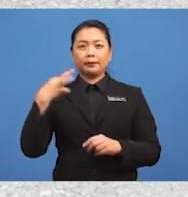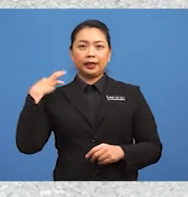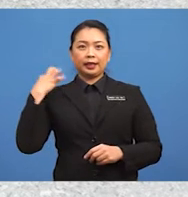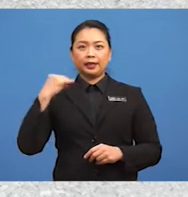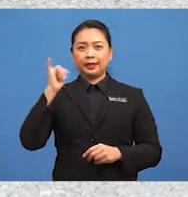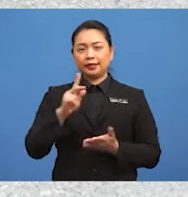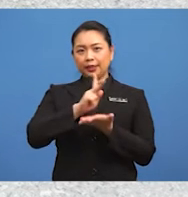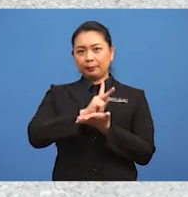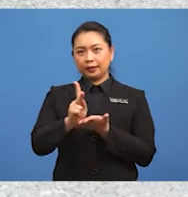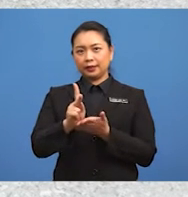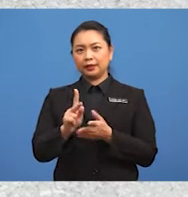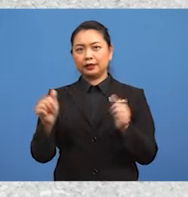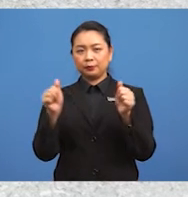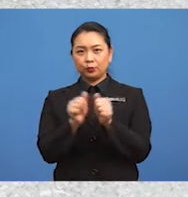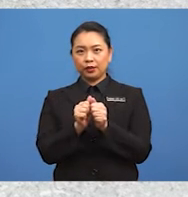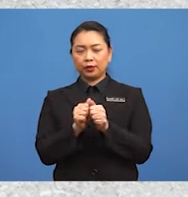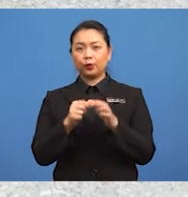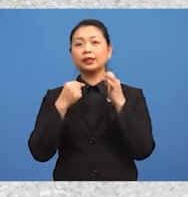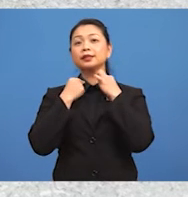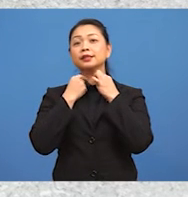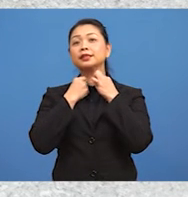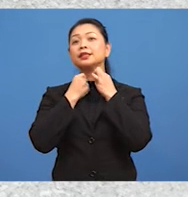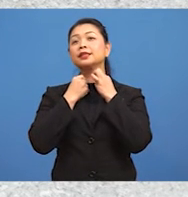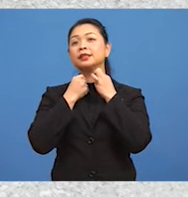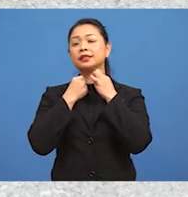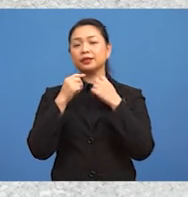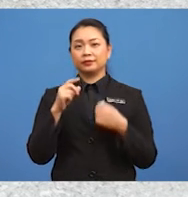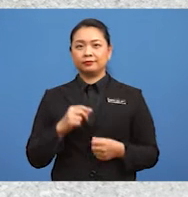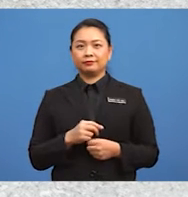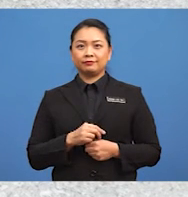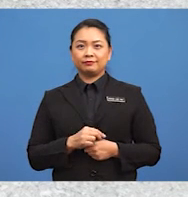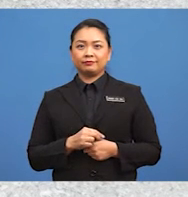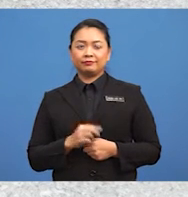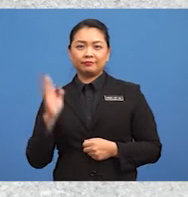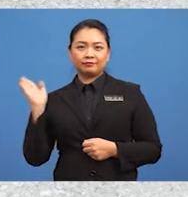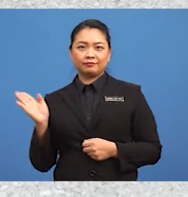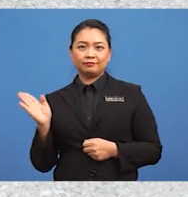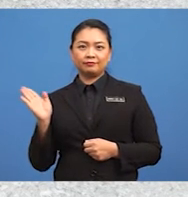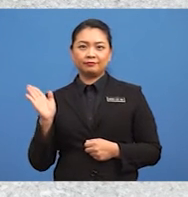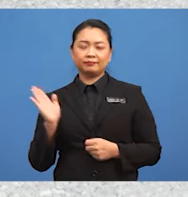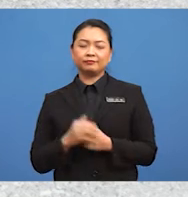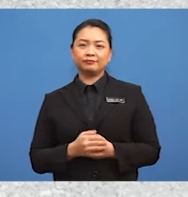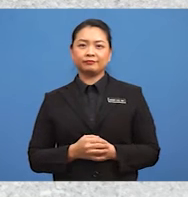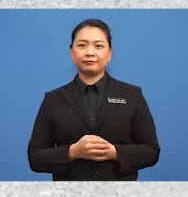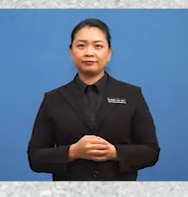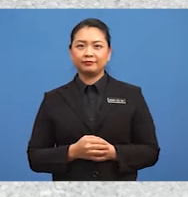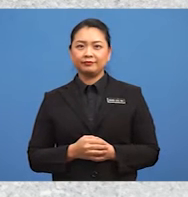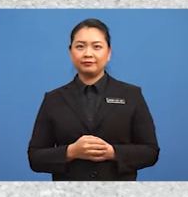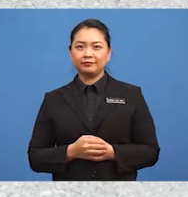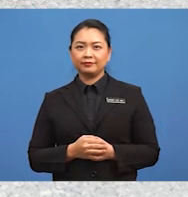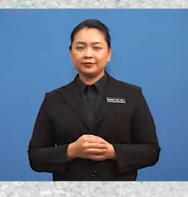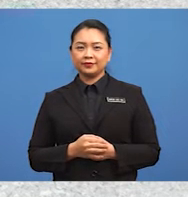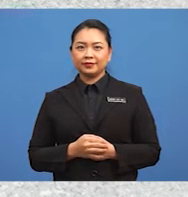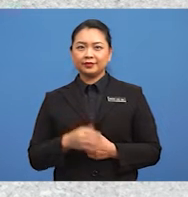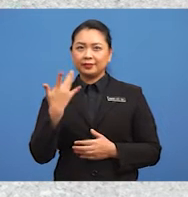yang dikemaskan dengan menggunakan kola, kun, ropol, lapik atau sulaman.